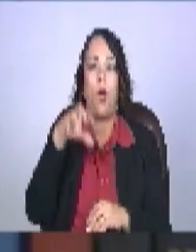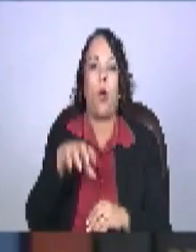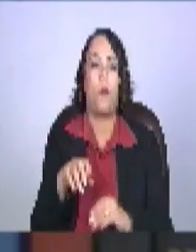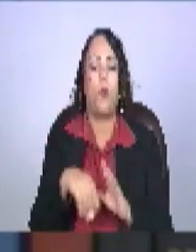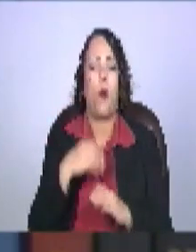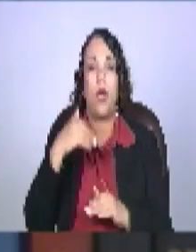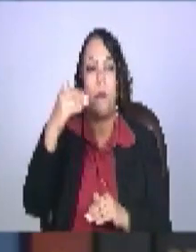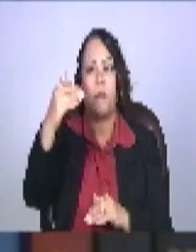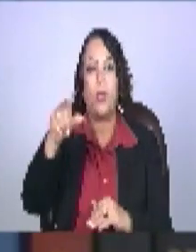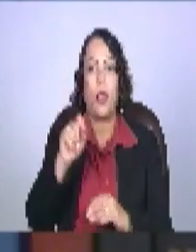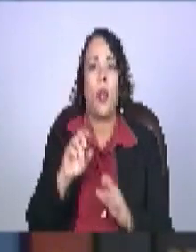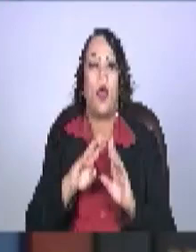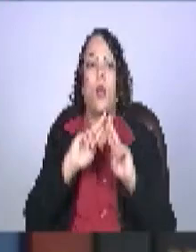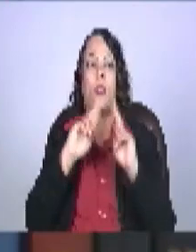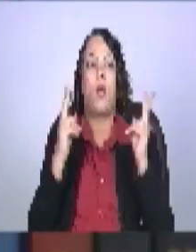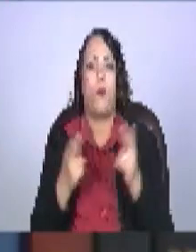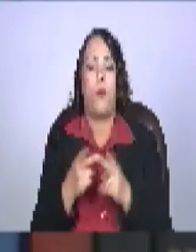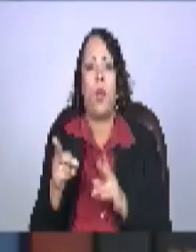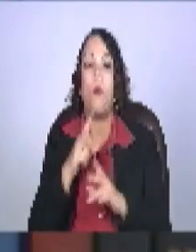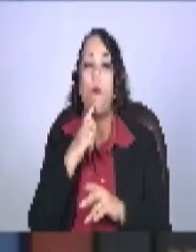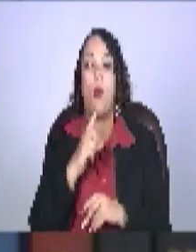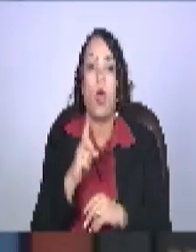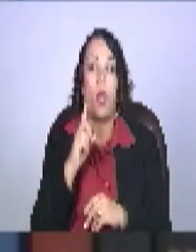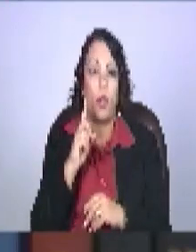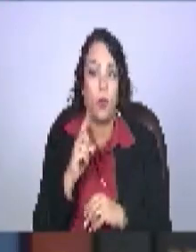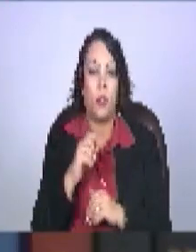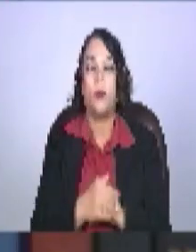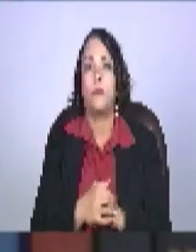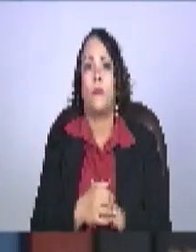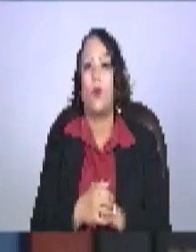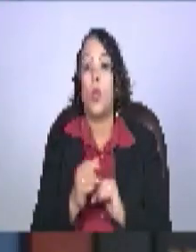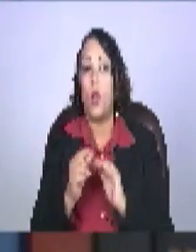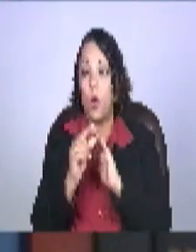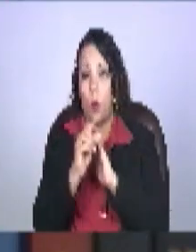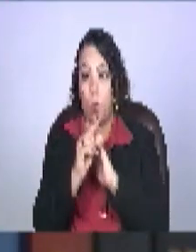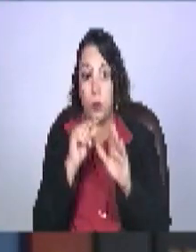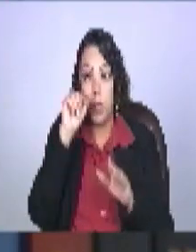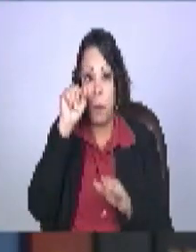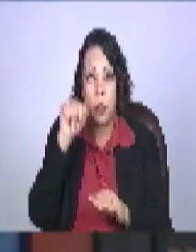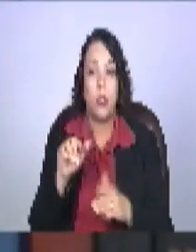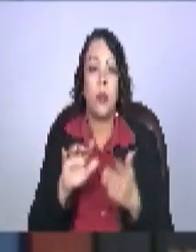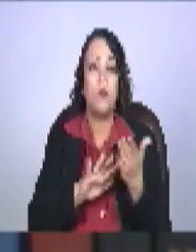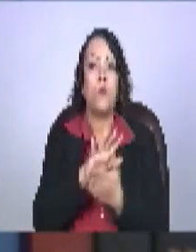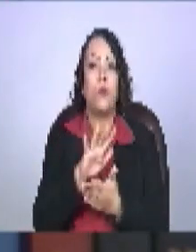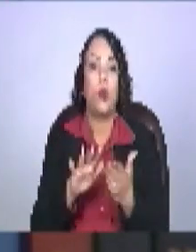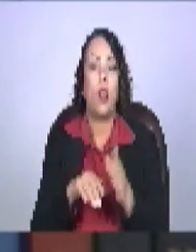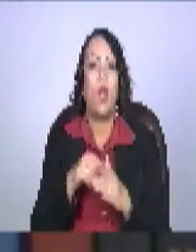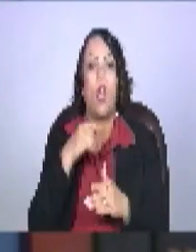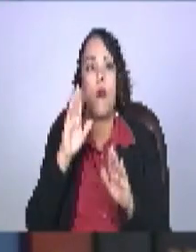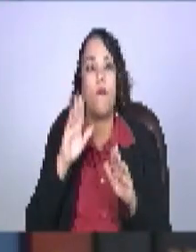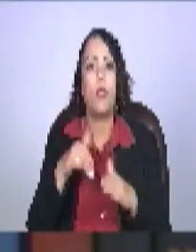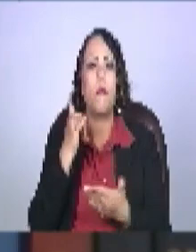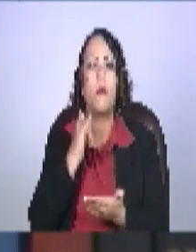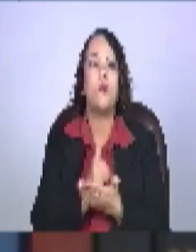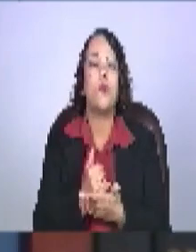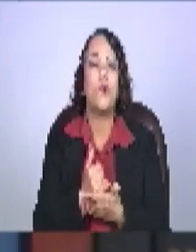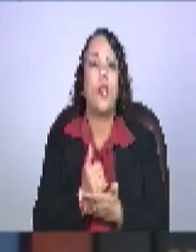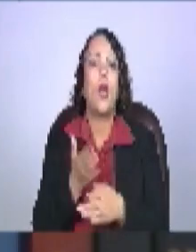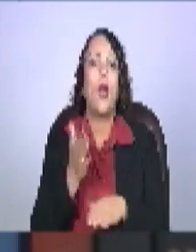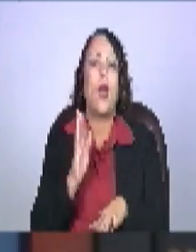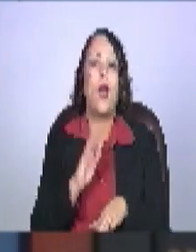ويمتد ايضا الى المحيط الدولي ولكن جزء من هذه المشكله يقع على